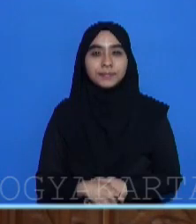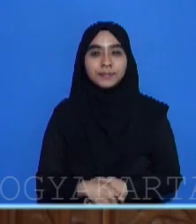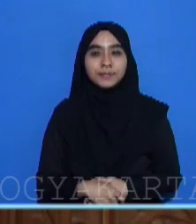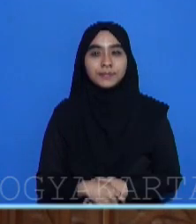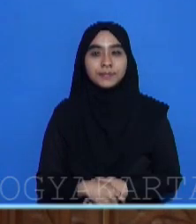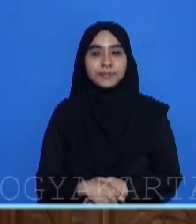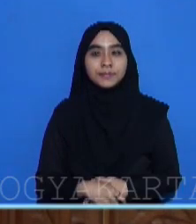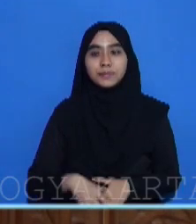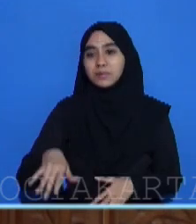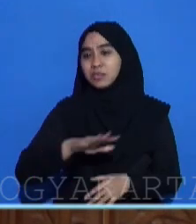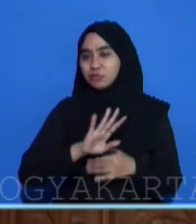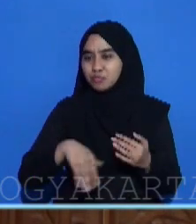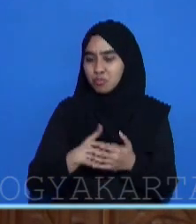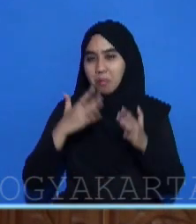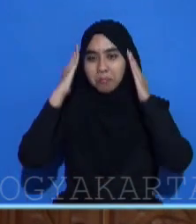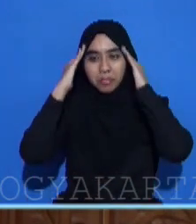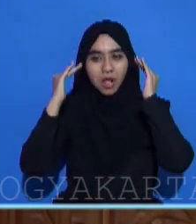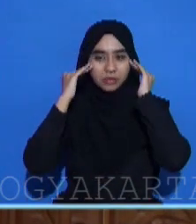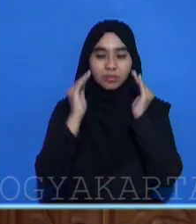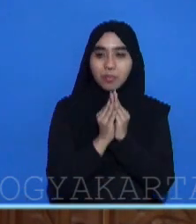me s kadang brambet